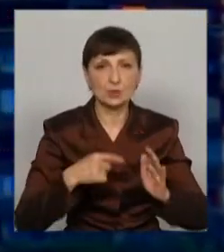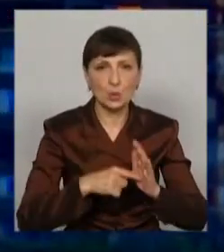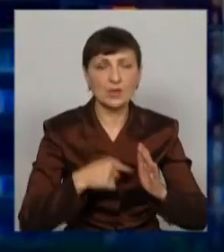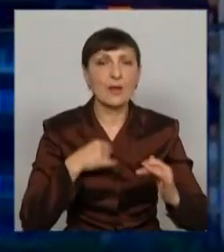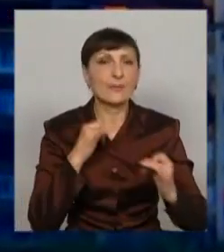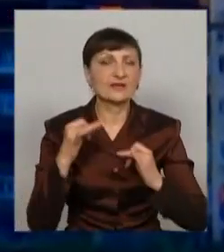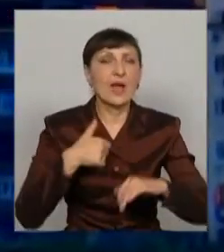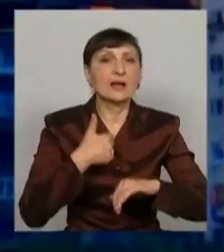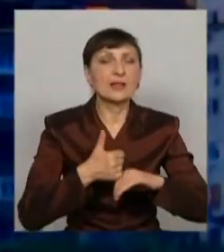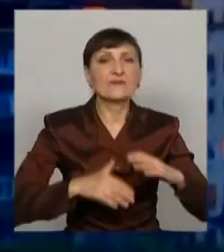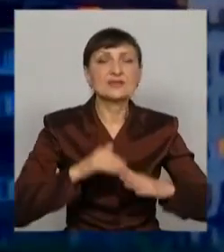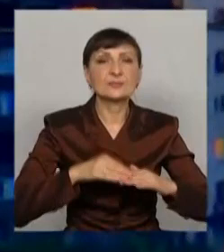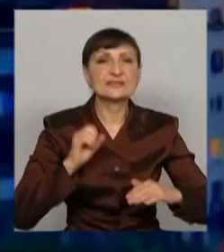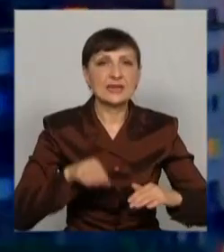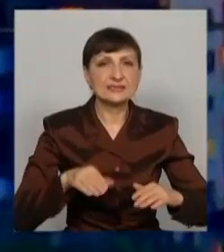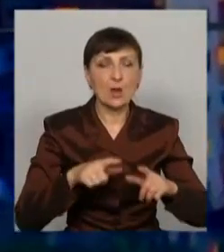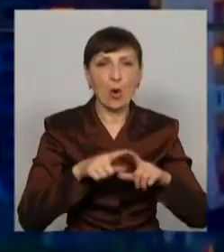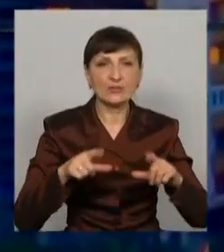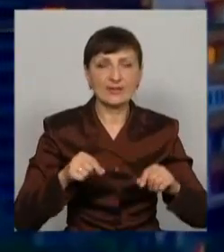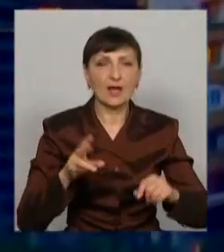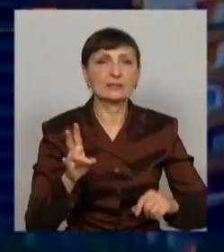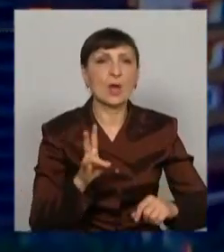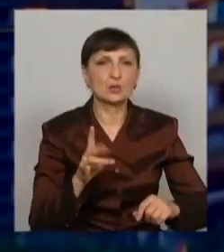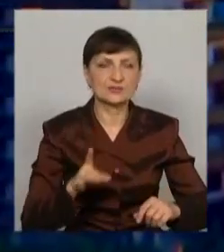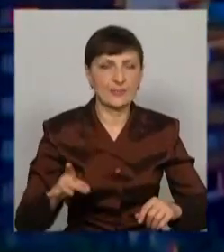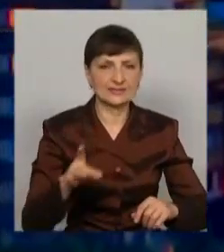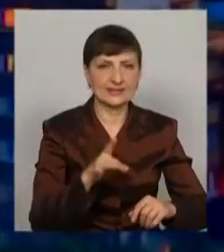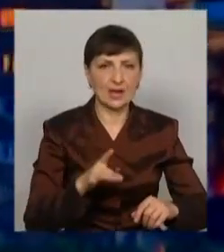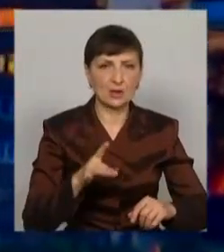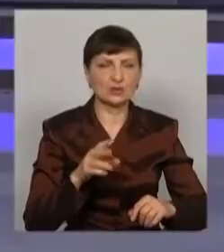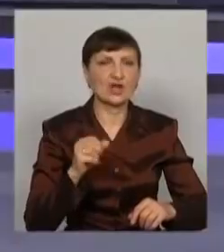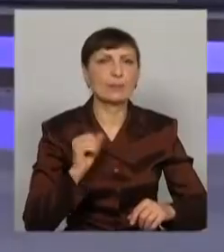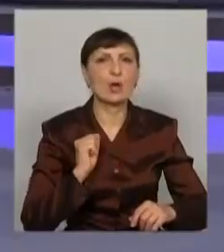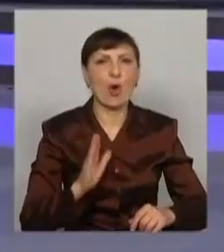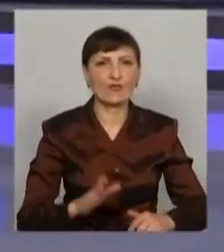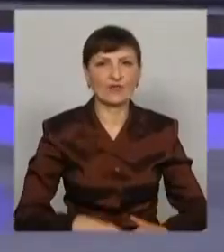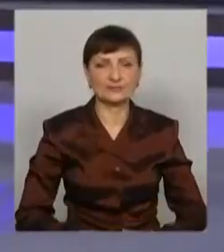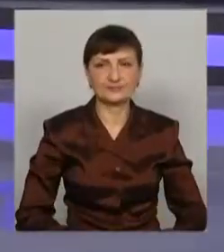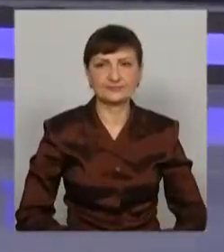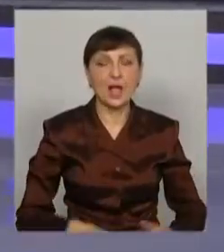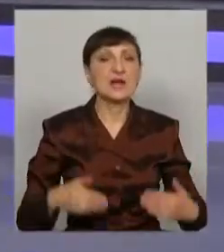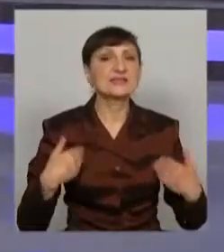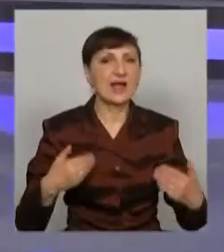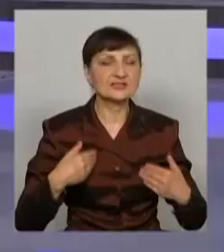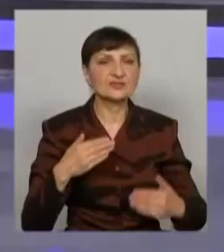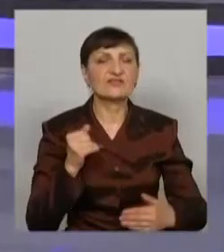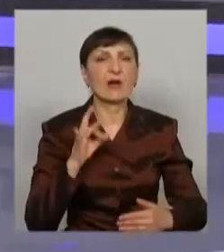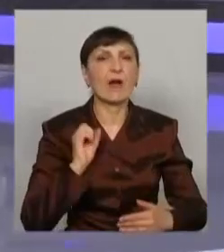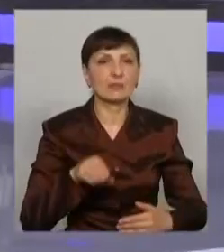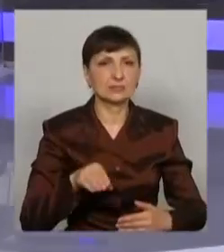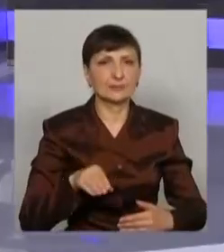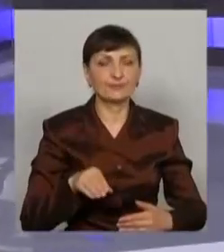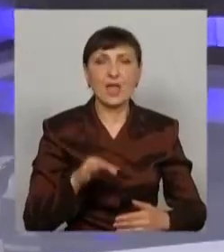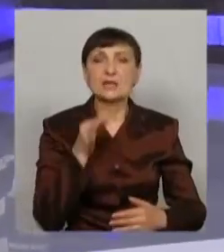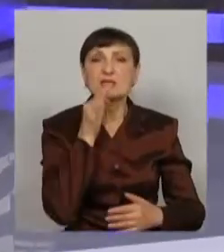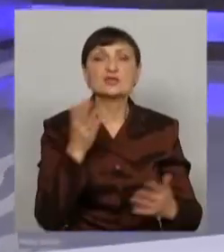с главным специалистом отдела Наурызбайского района Фархадом Жамбыровым. Фархад, здравствуйте, добро пожаловать в студию. Скажите,